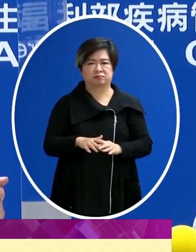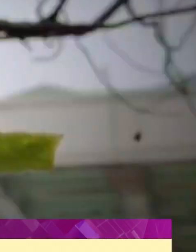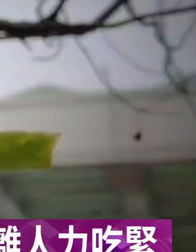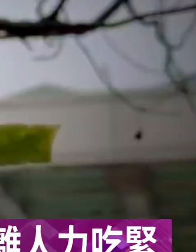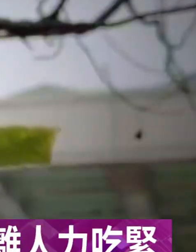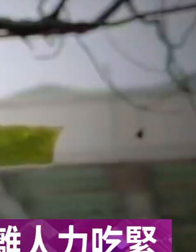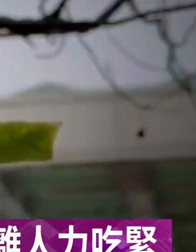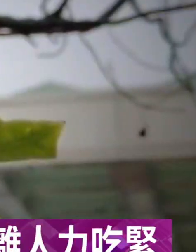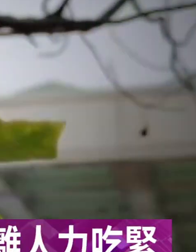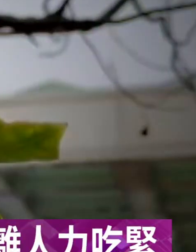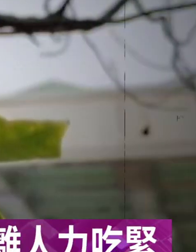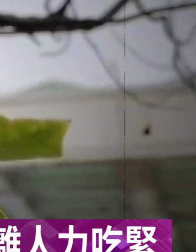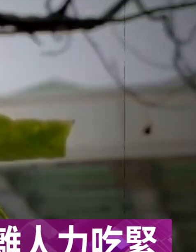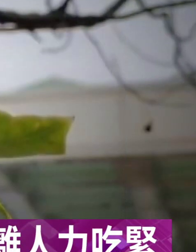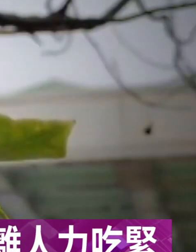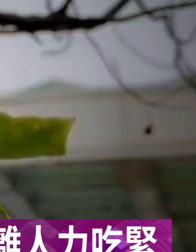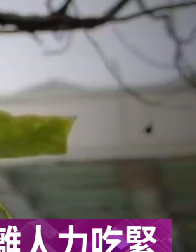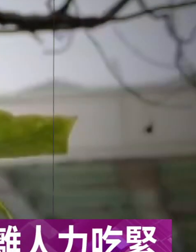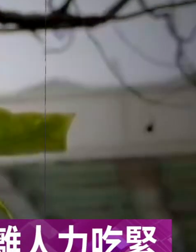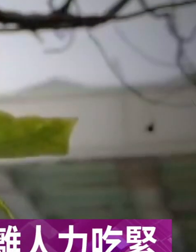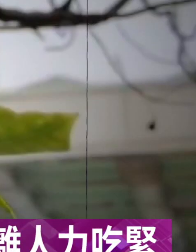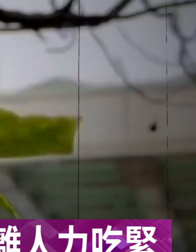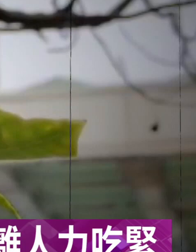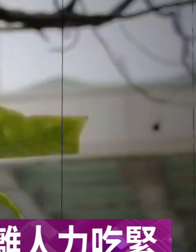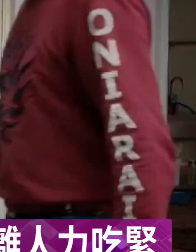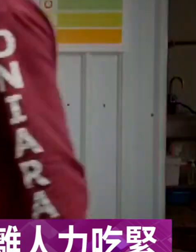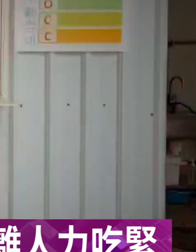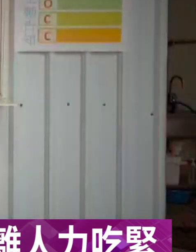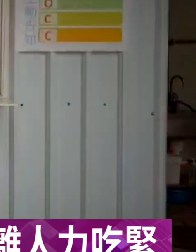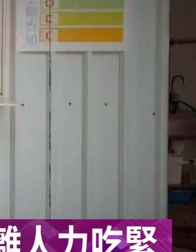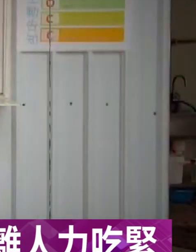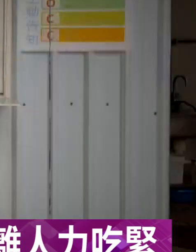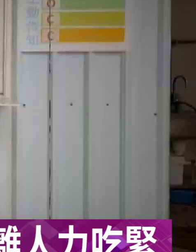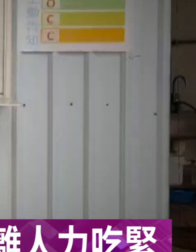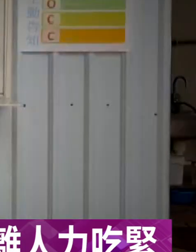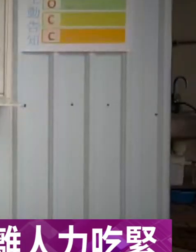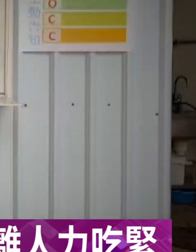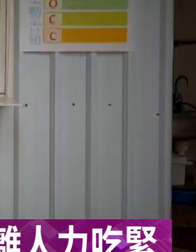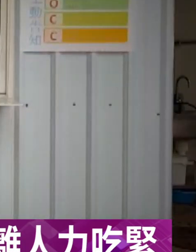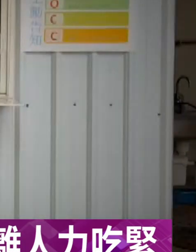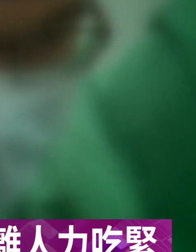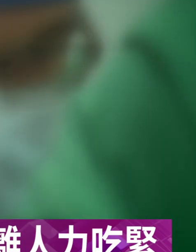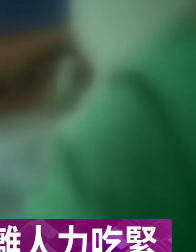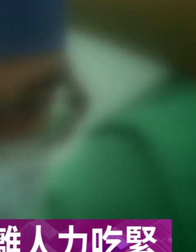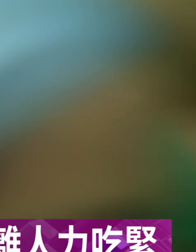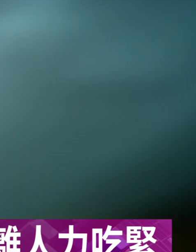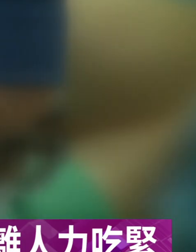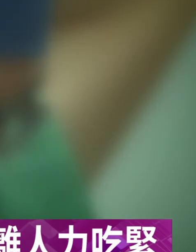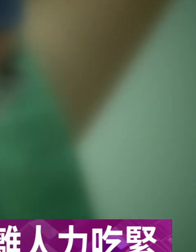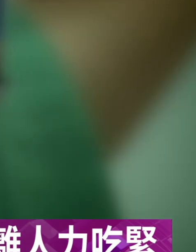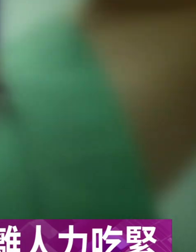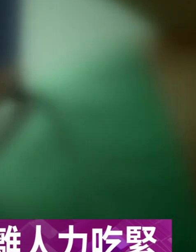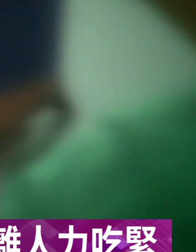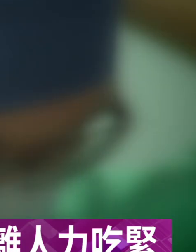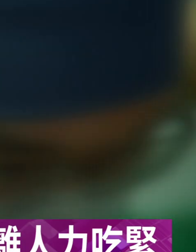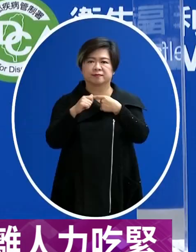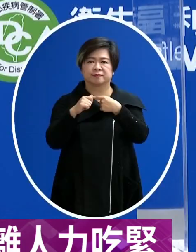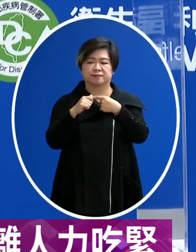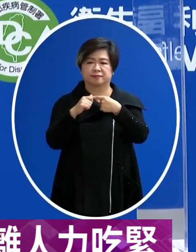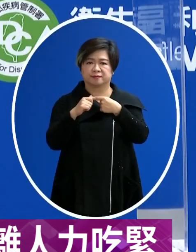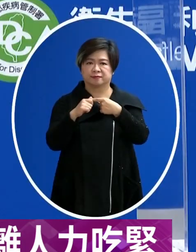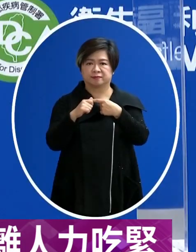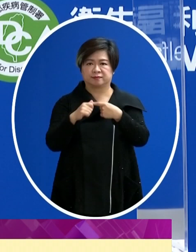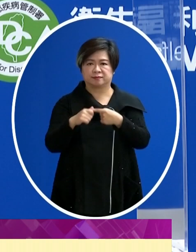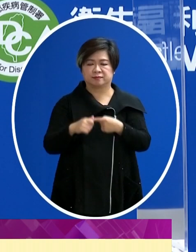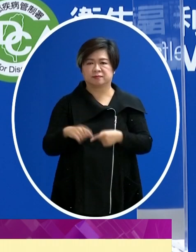隔离。 一次就隔离了198名医护，随着隔离人数越来越多，院内第一线医护人员撑得住吗？ 在